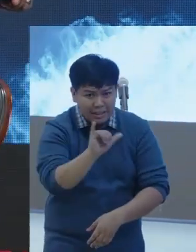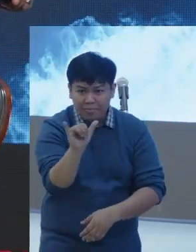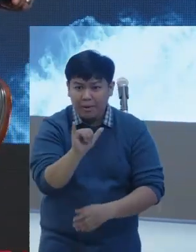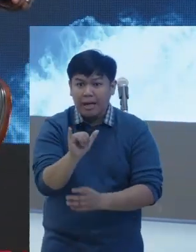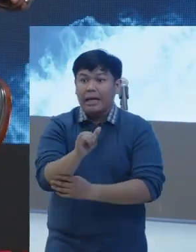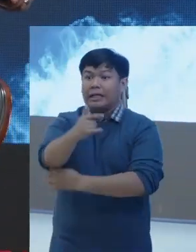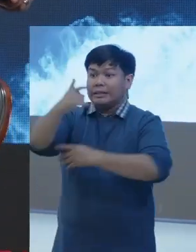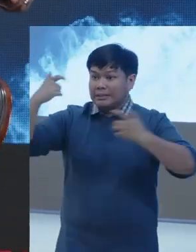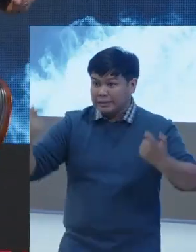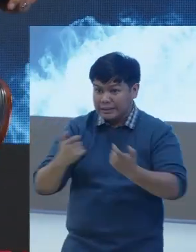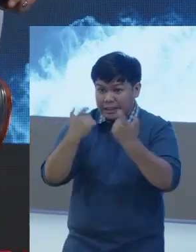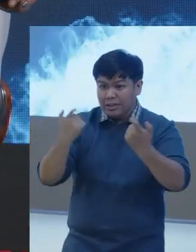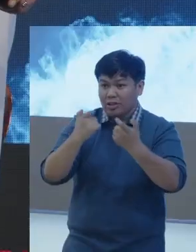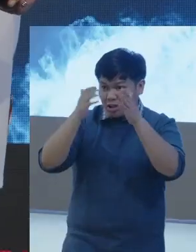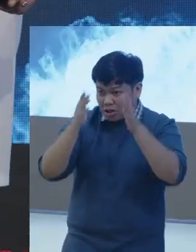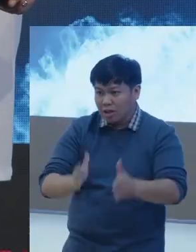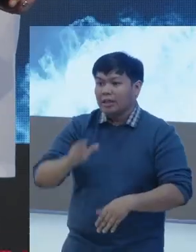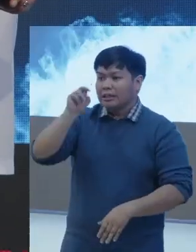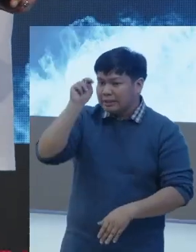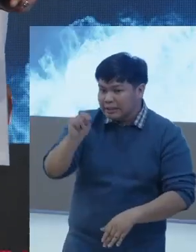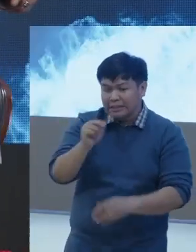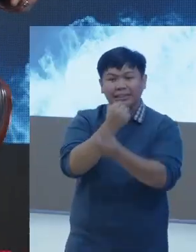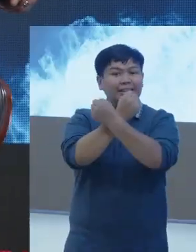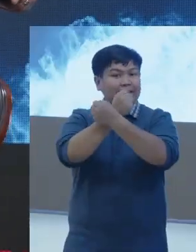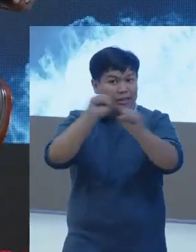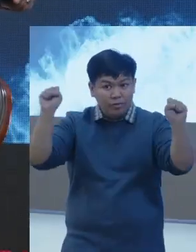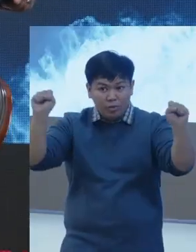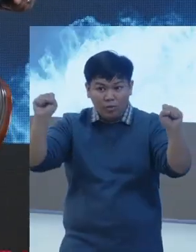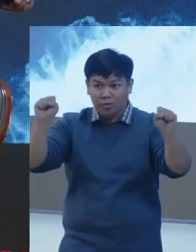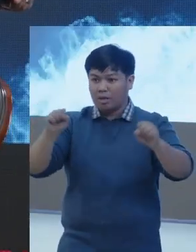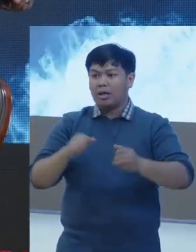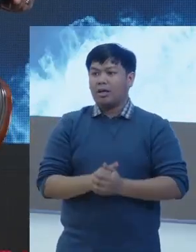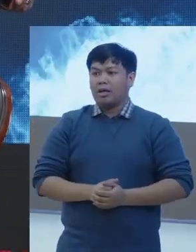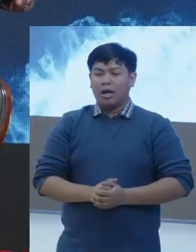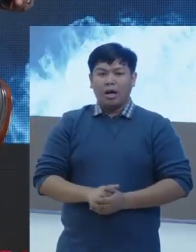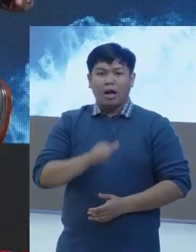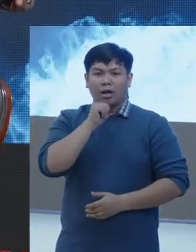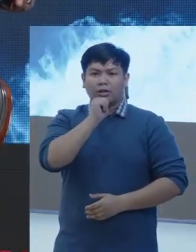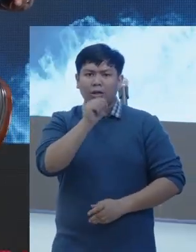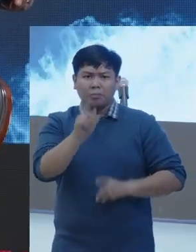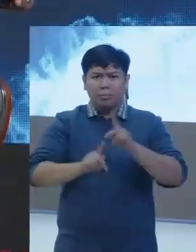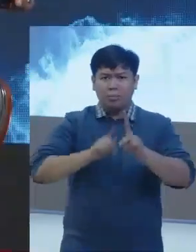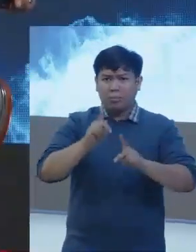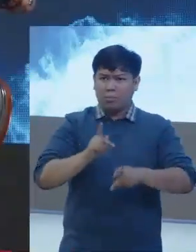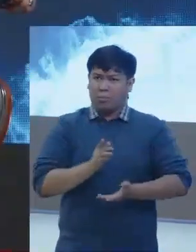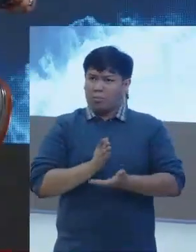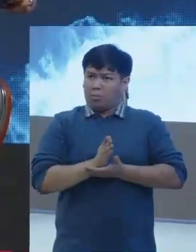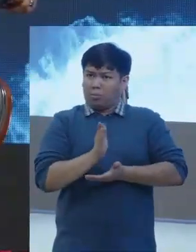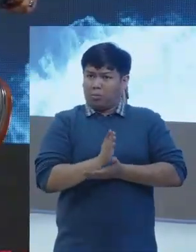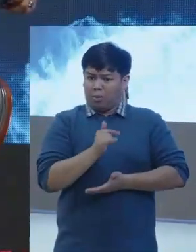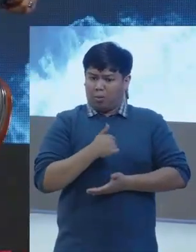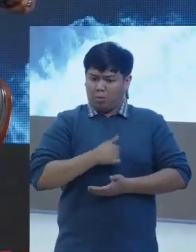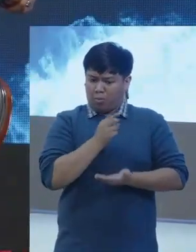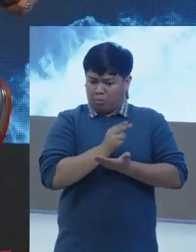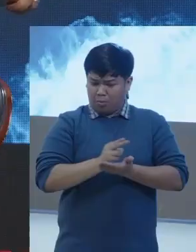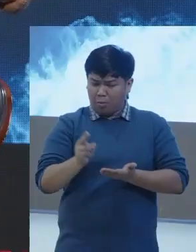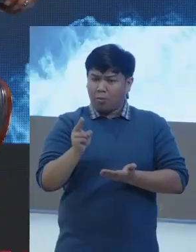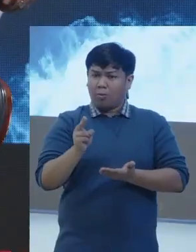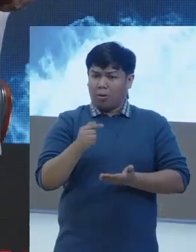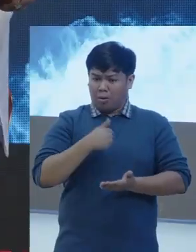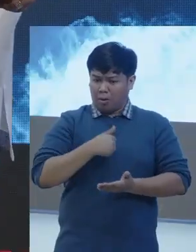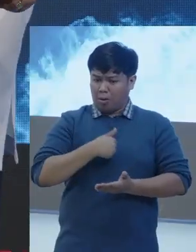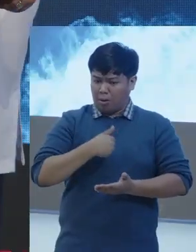nangangailangan ng tagapagligtas. Hindi yung mga mabuti o banal sa